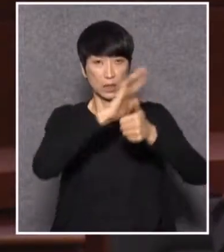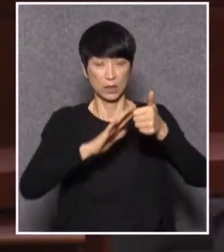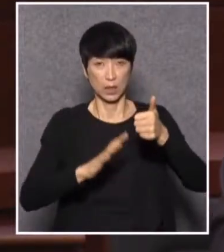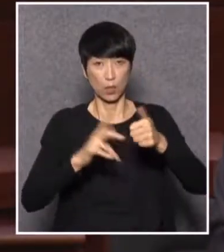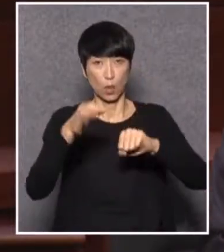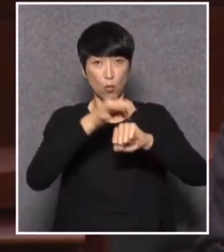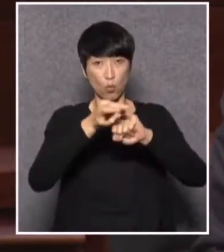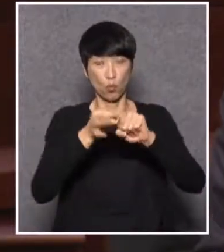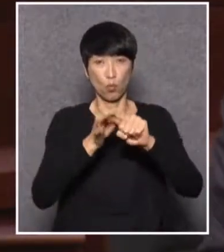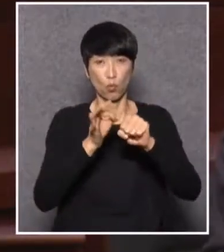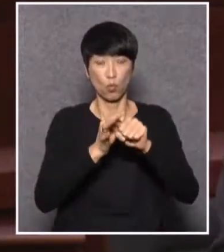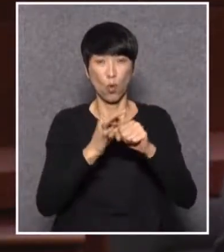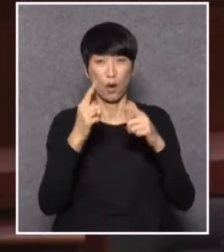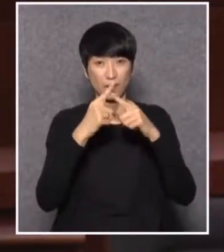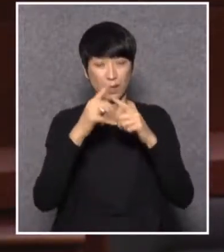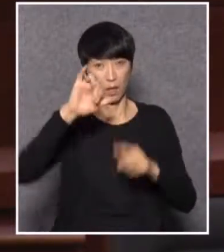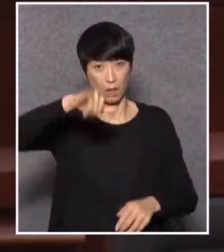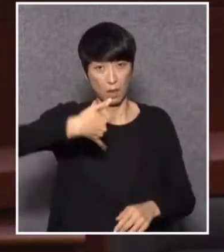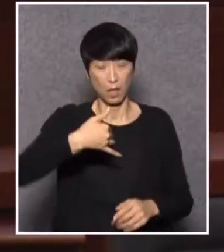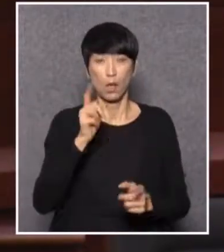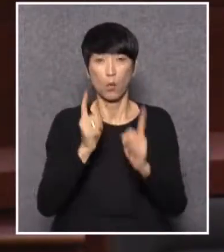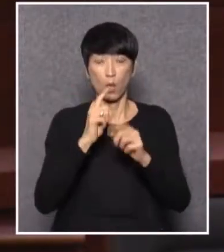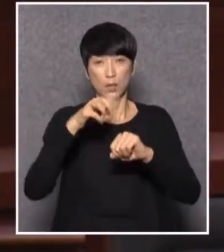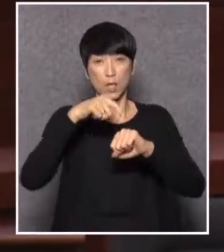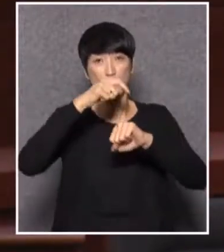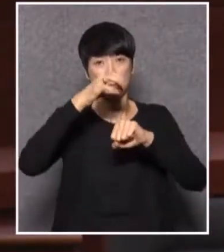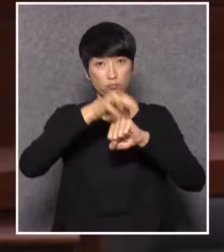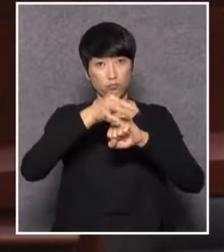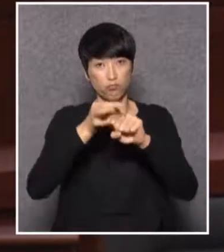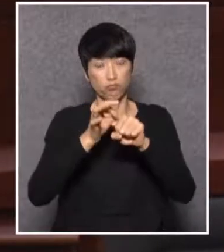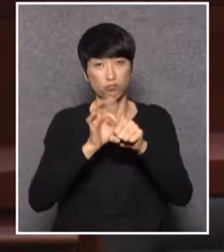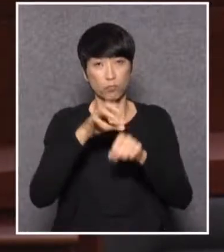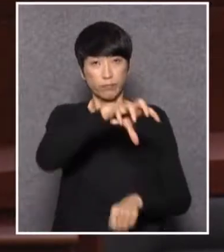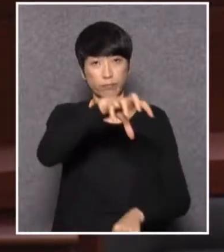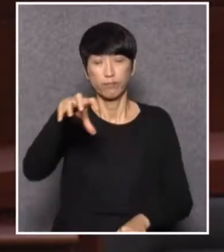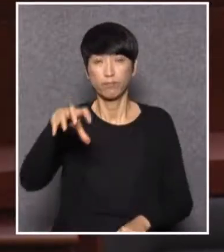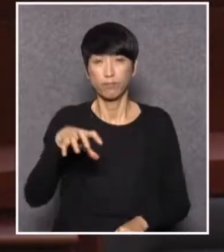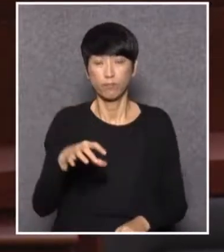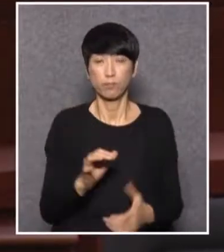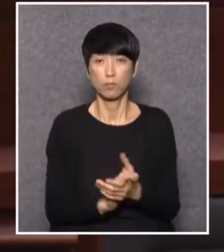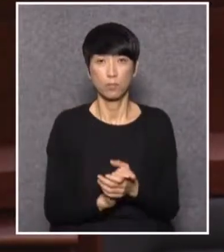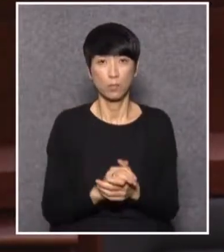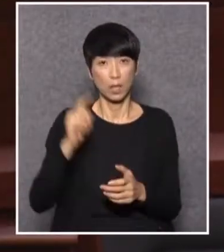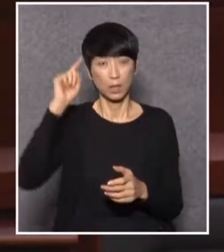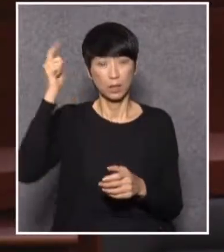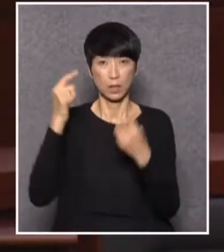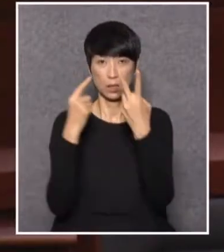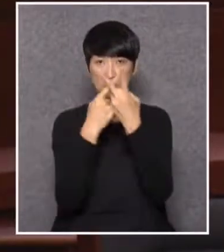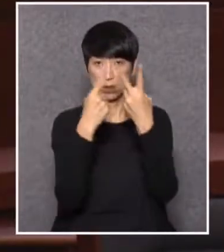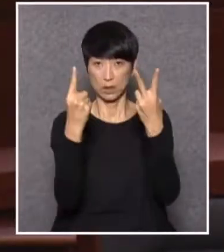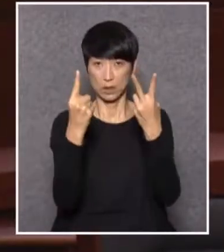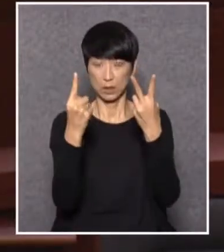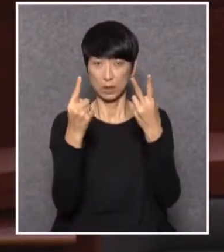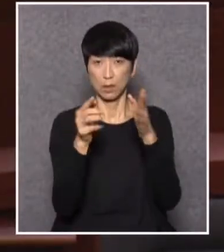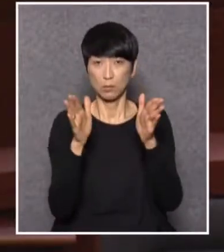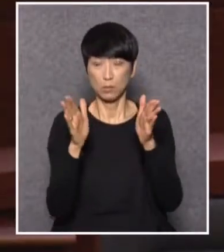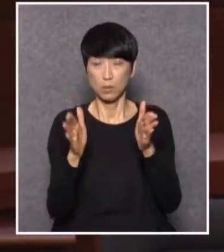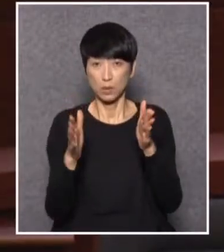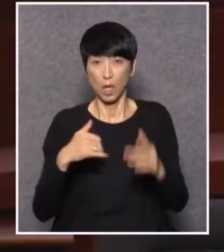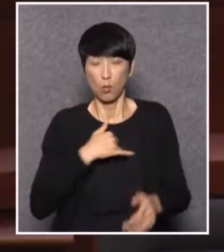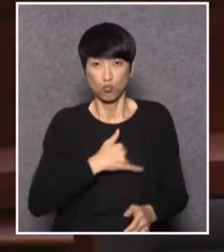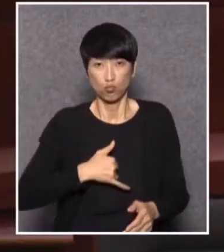嘅人士，或者係其他地區嘅人士，喺21日嘅嗰個潛伏期